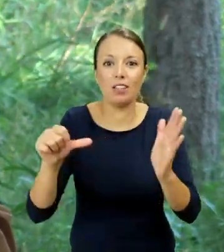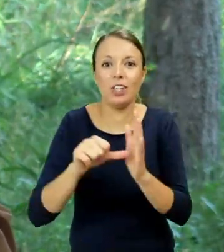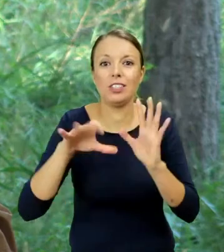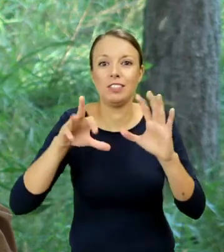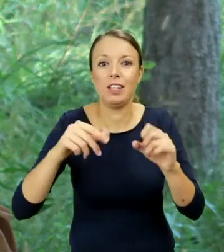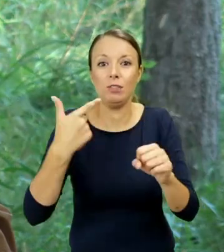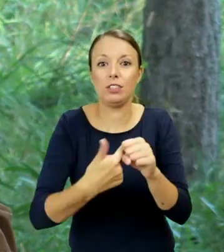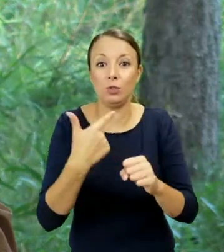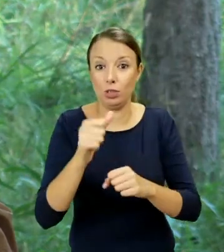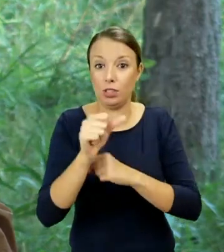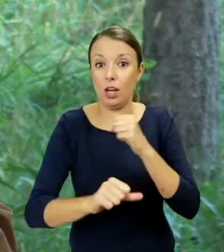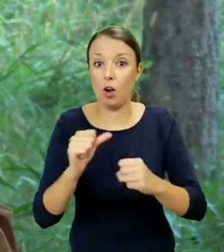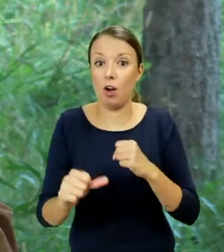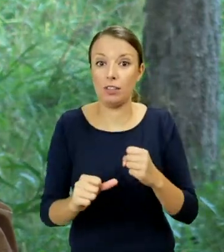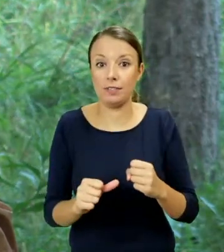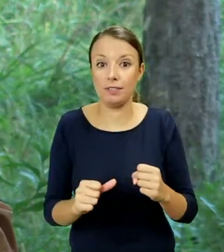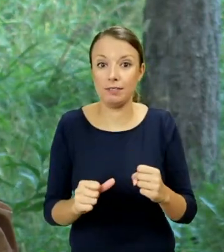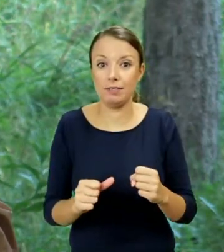1922 roku,